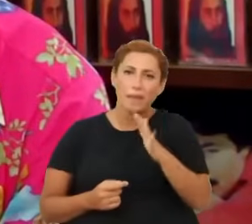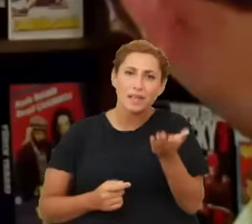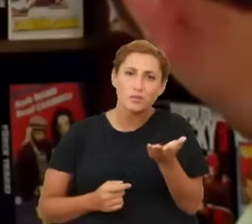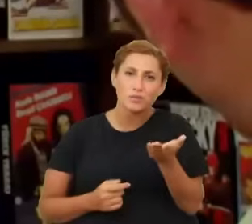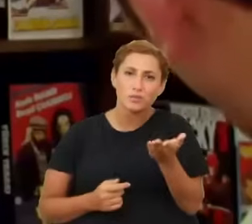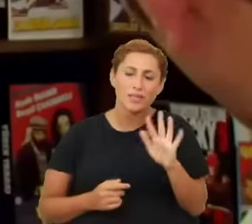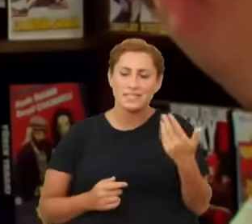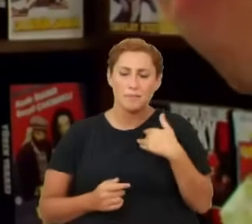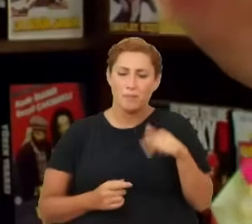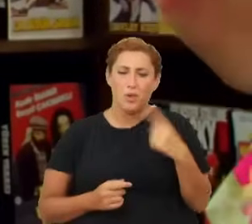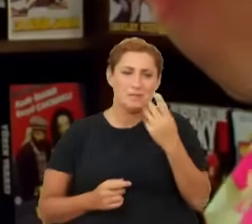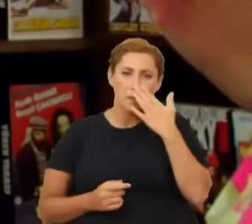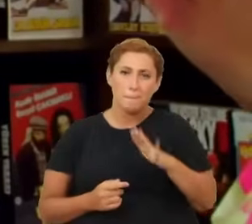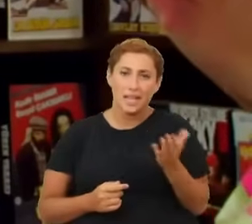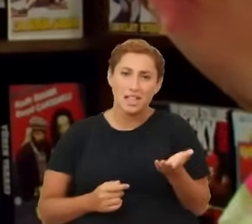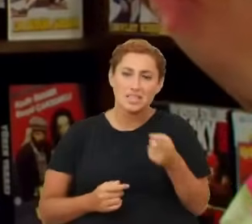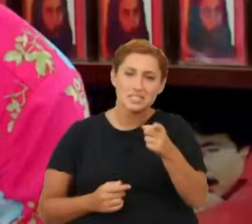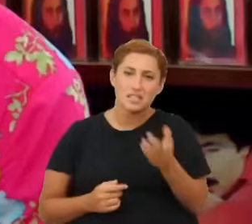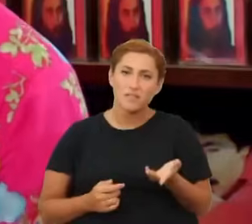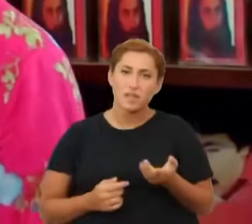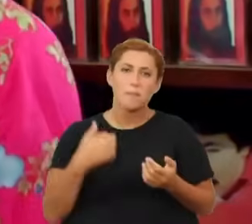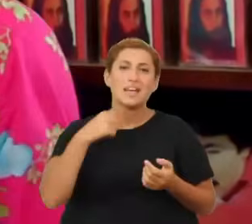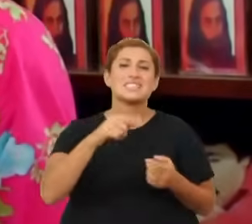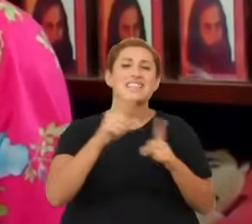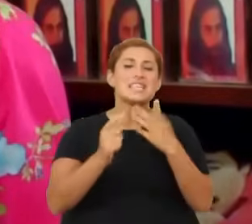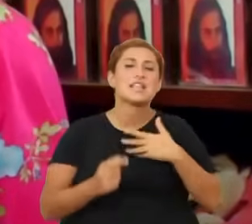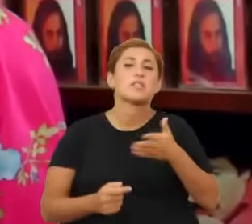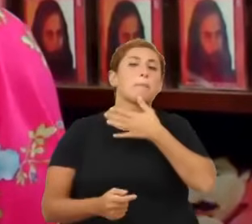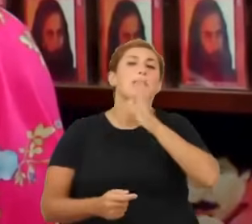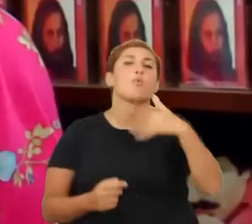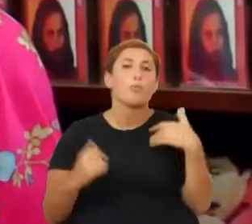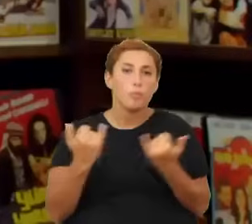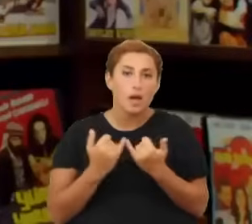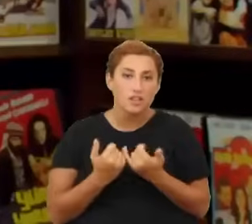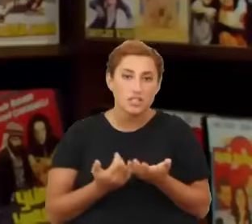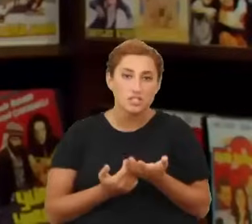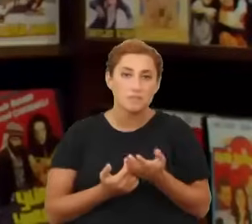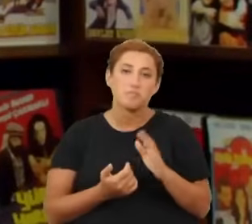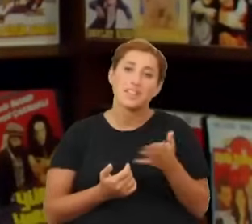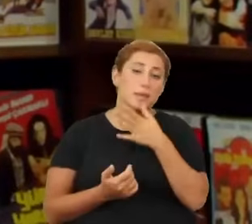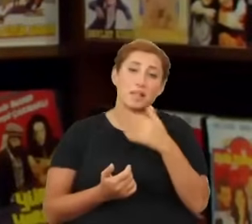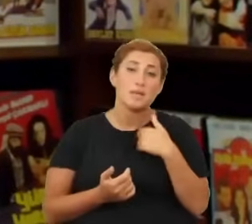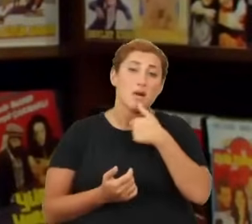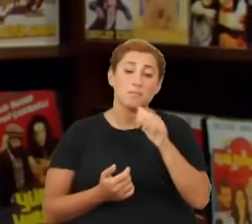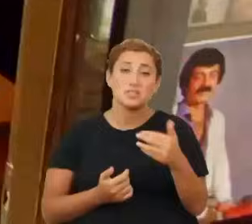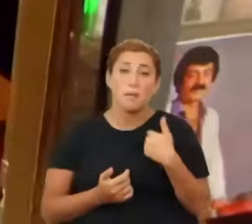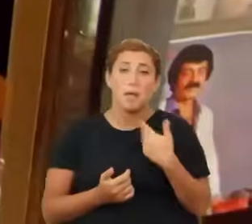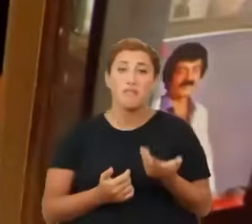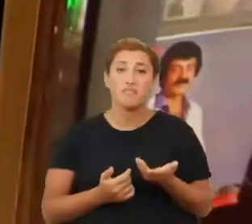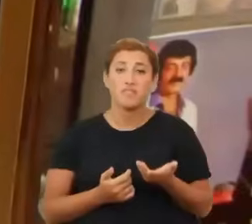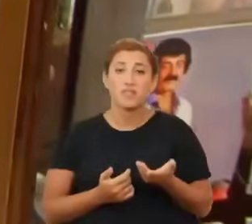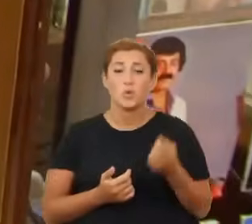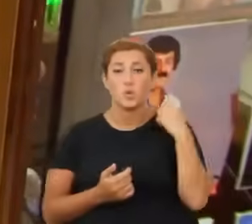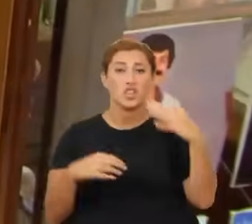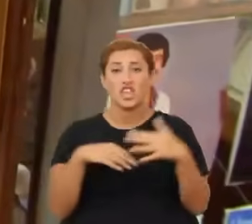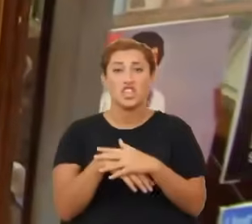bekliyorsun ya? Nasıl benden böyle bir şey beklersin sen ya? Ben senin Dile'yi sevdiğini bilmiyor muyum kardeşim? Yani ne bileyim abi, işte ben